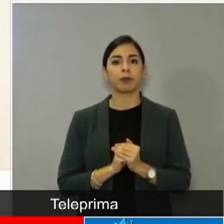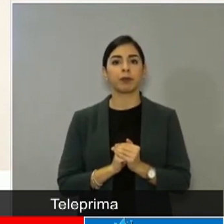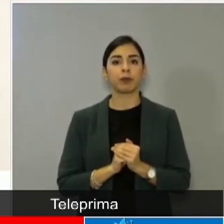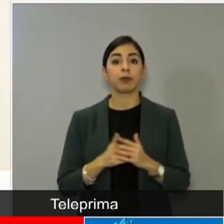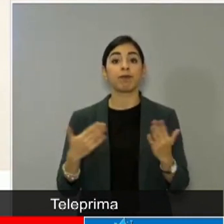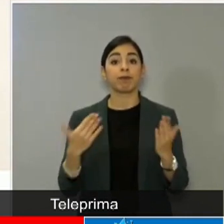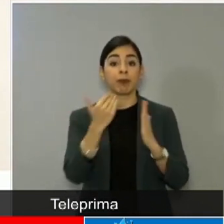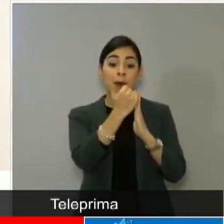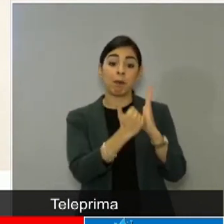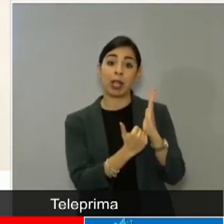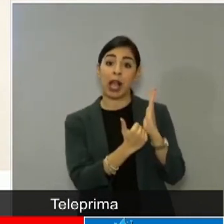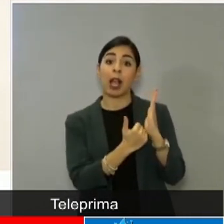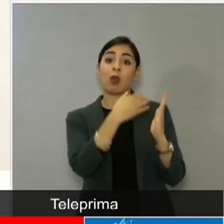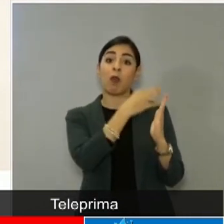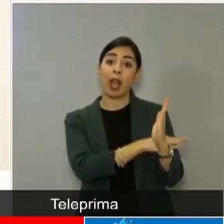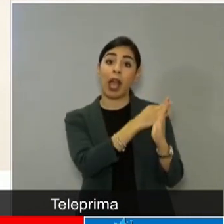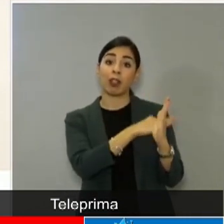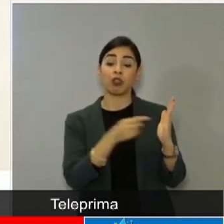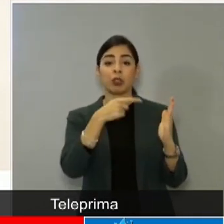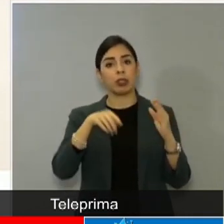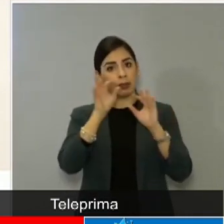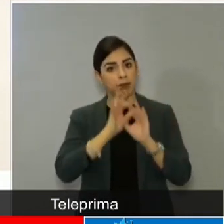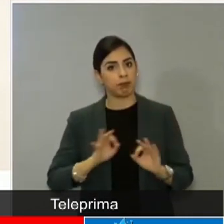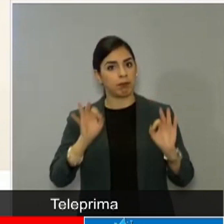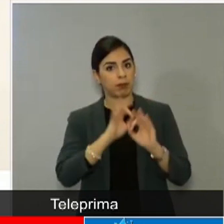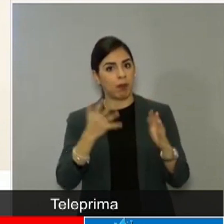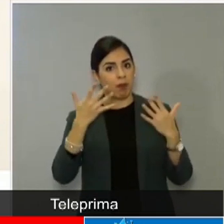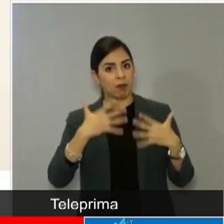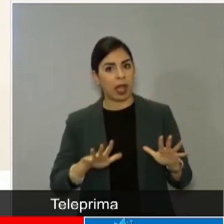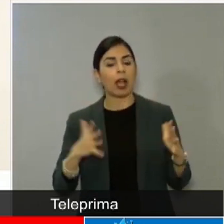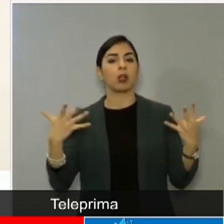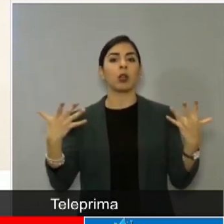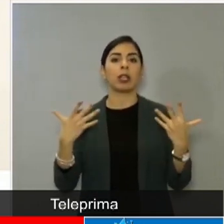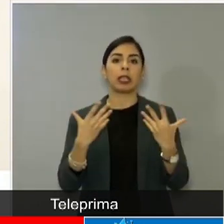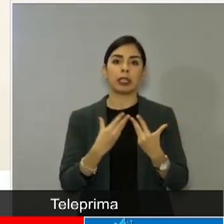piano vaccinale che abbiamo preparato insieme